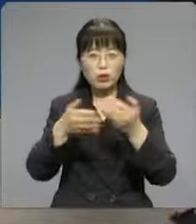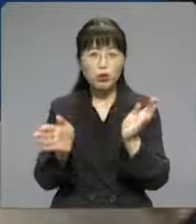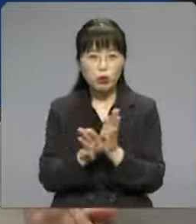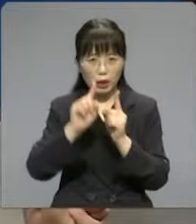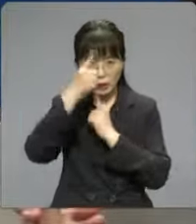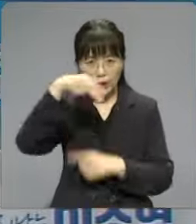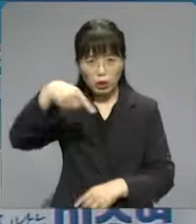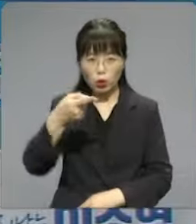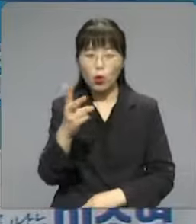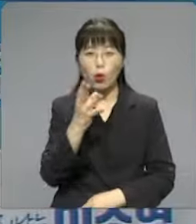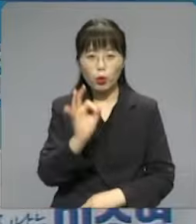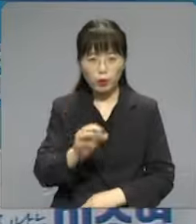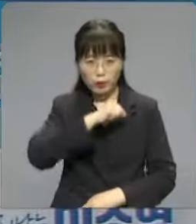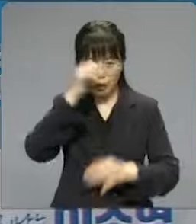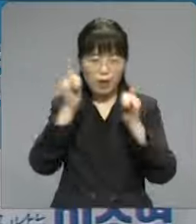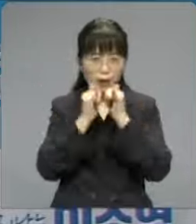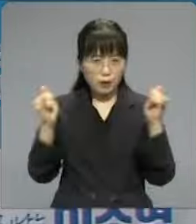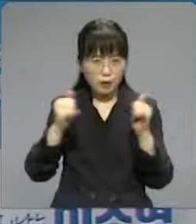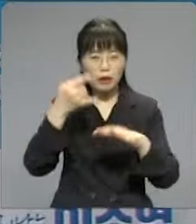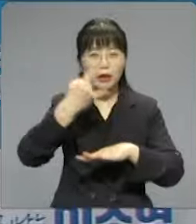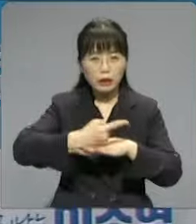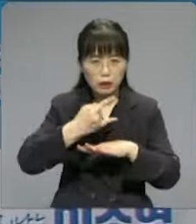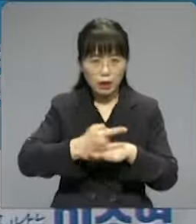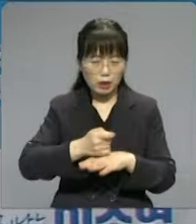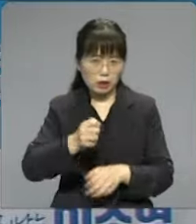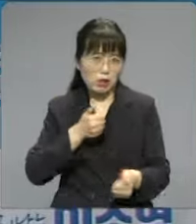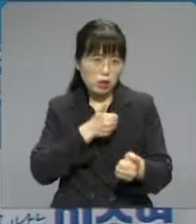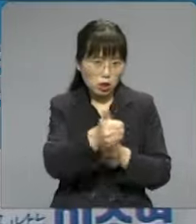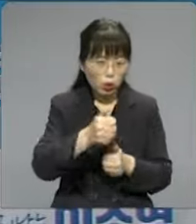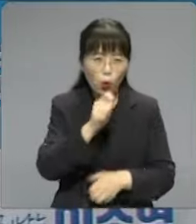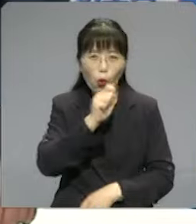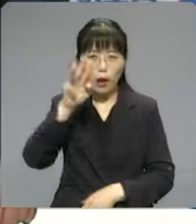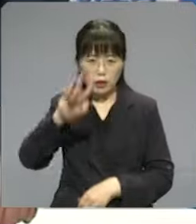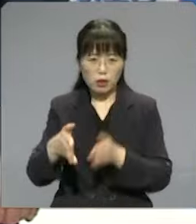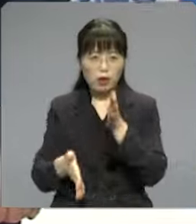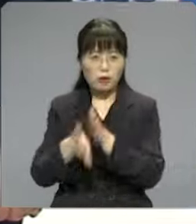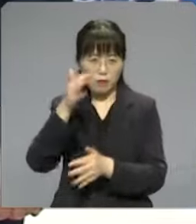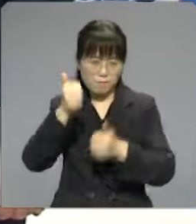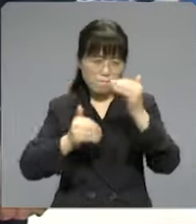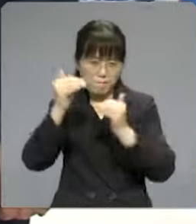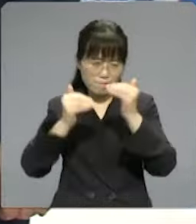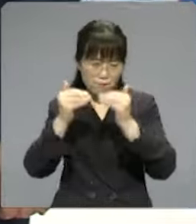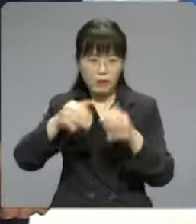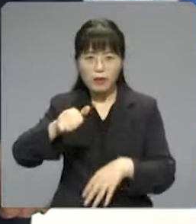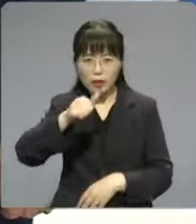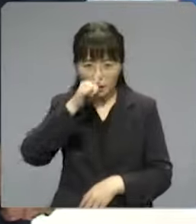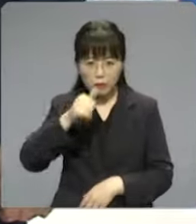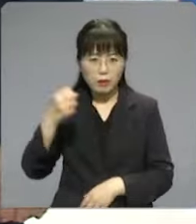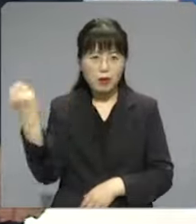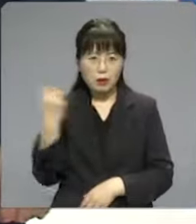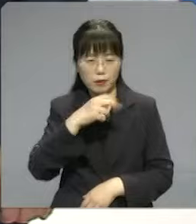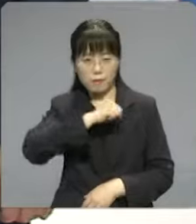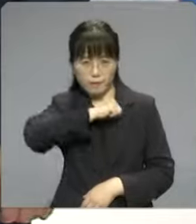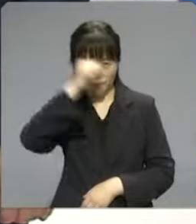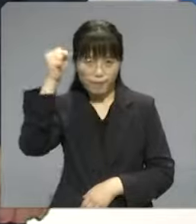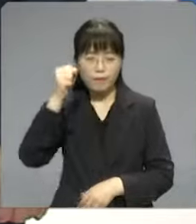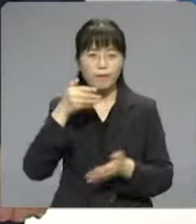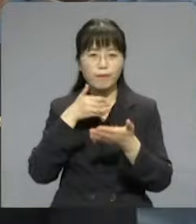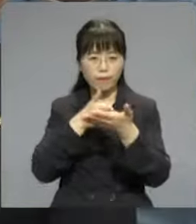더불어민주당 이소영 당선인이 의왕시에서 이기고 과천시에서 접전을 벌이며 재선에